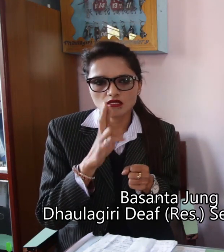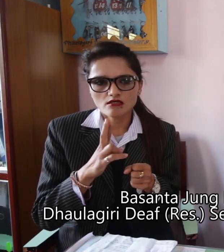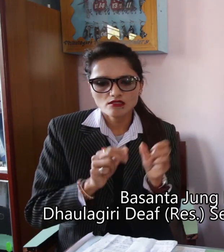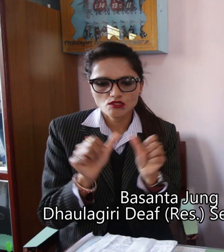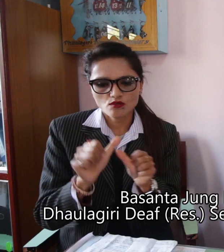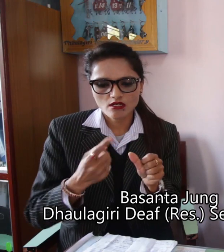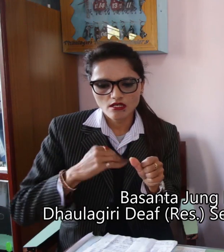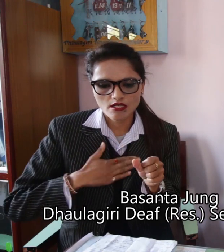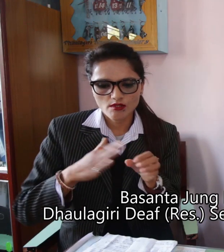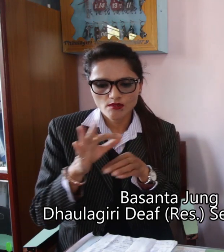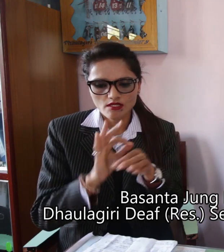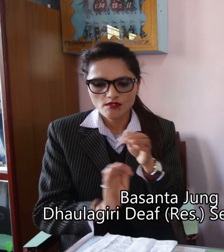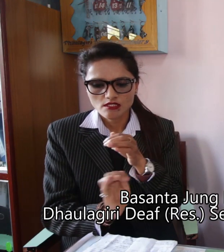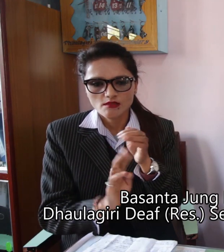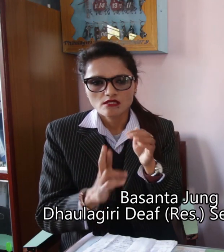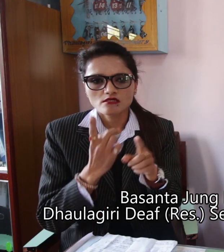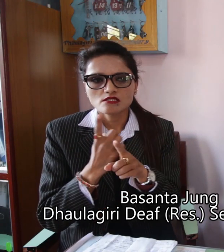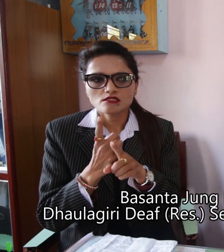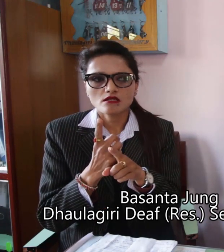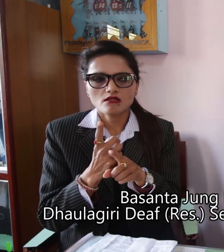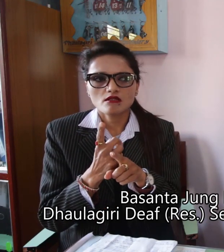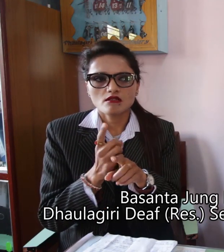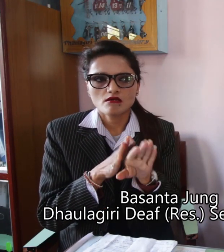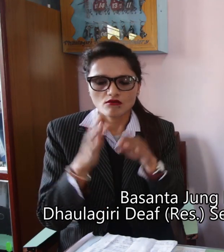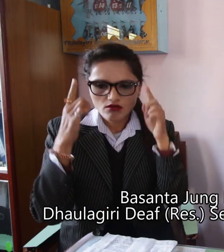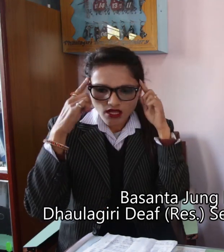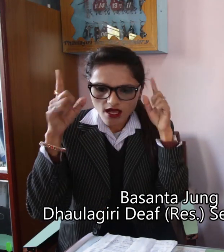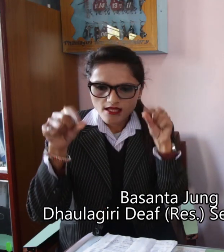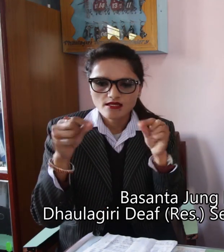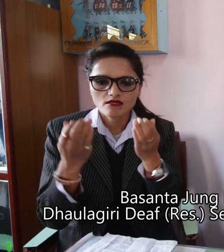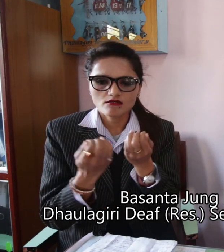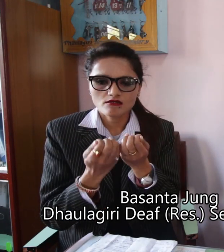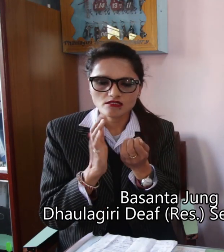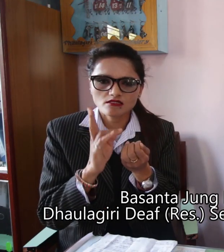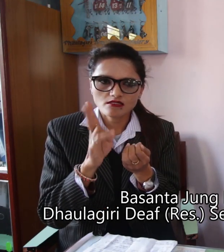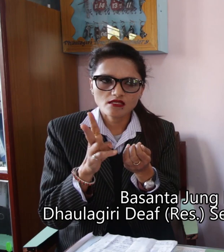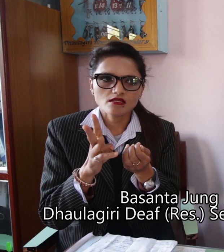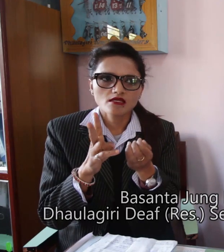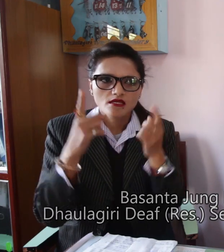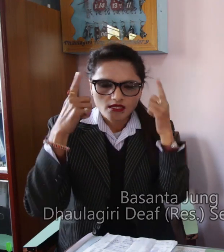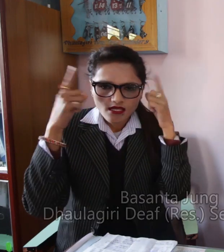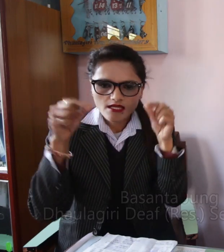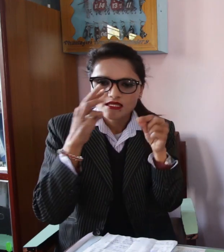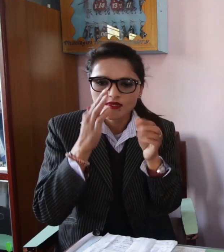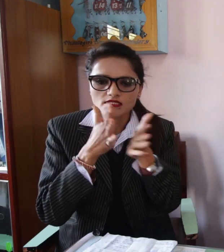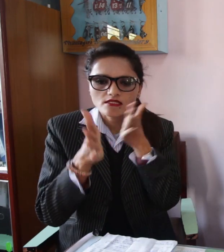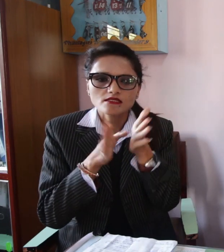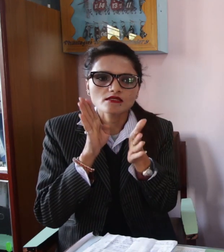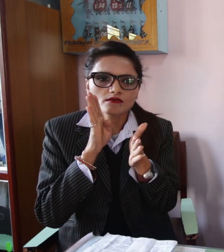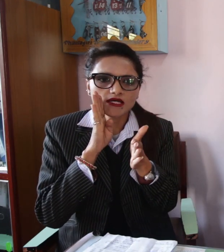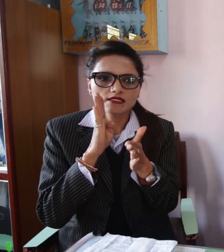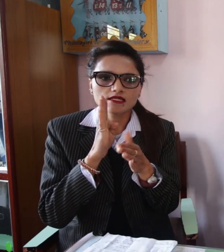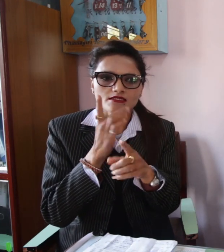आमरो व्यवस्तां शमीचिरा तीचरोड को आशा घर्षन तेव आशामा संगिती भाषा तीचरोड ले